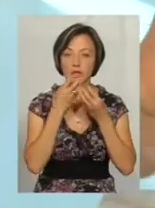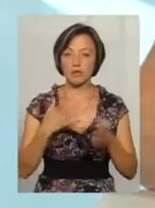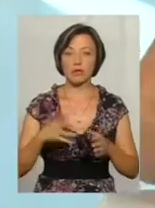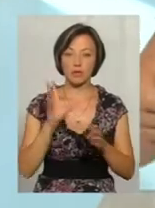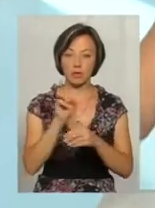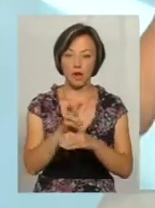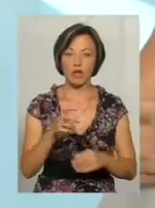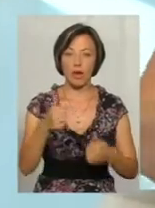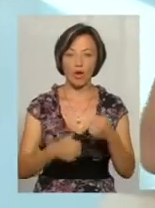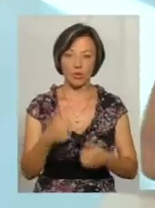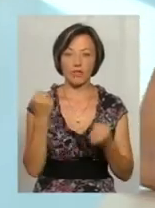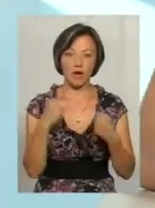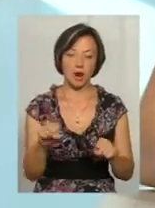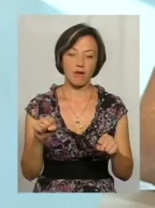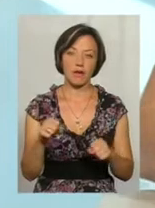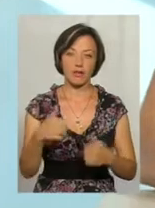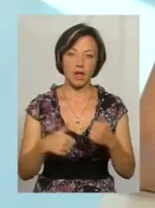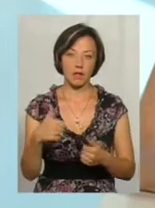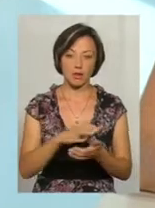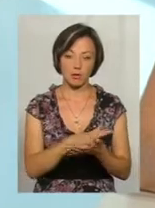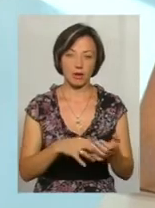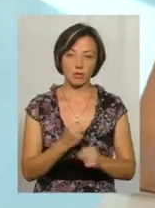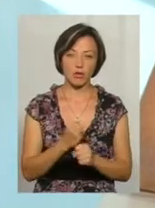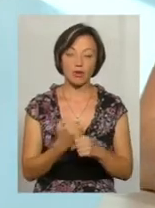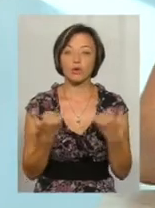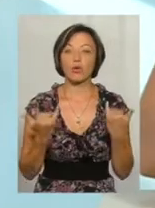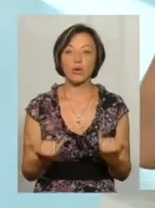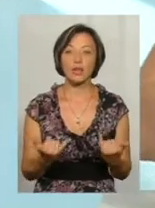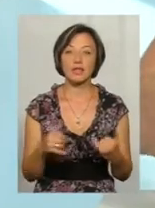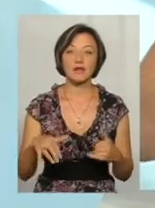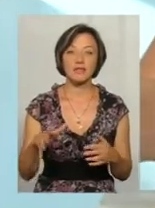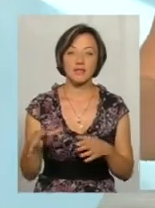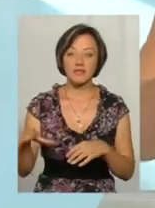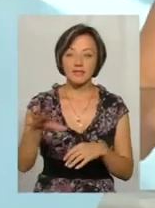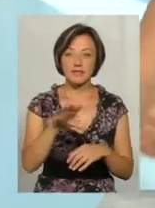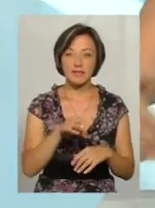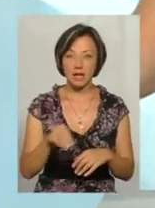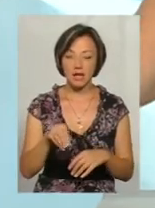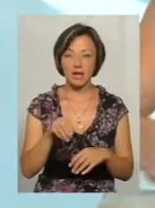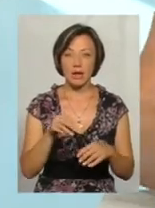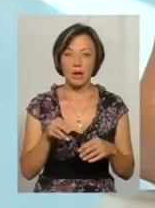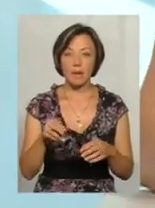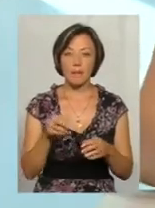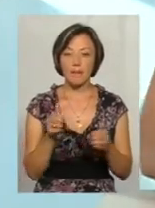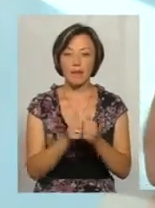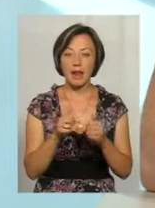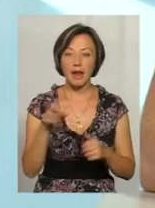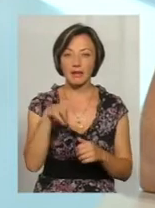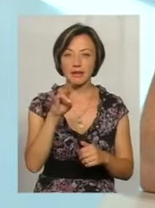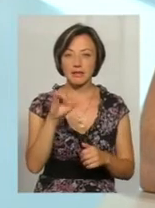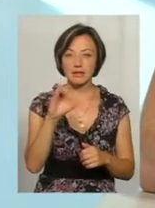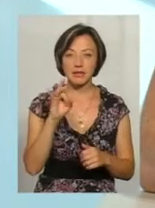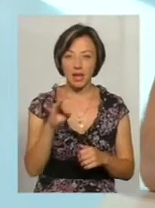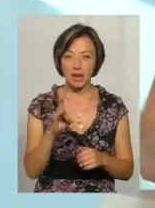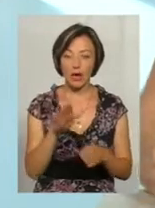в нього закінчується, вигравав тендер і працював. Сьогодні все Придністров'я розділено буквально на кусочки, і сьогодні